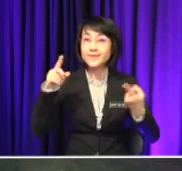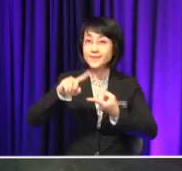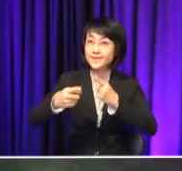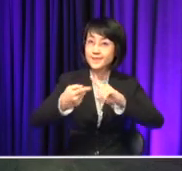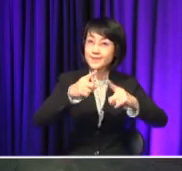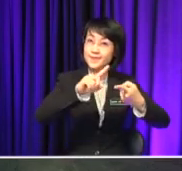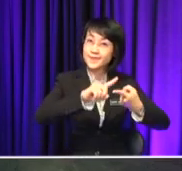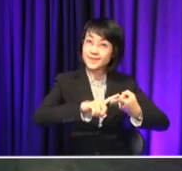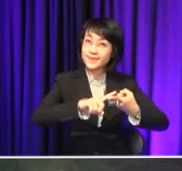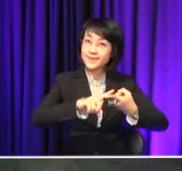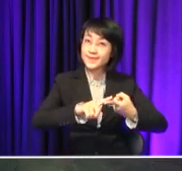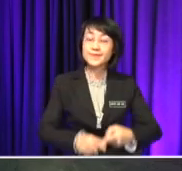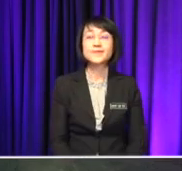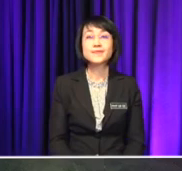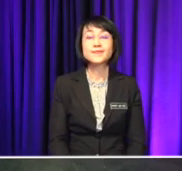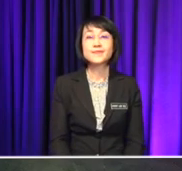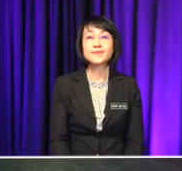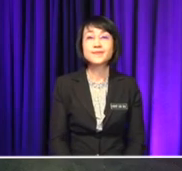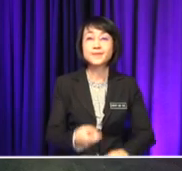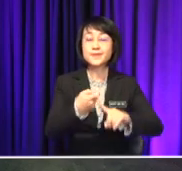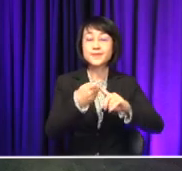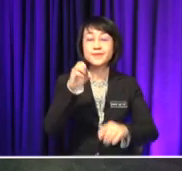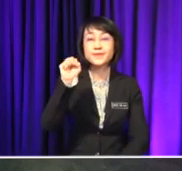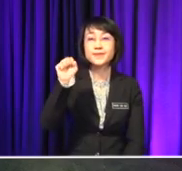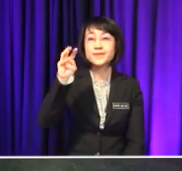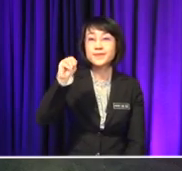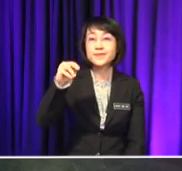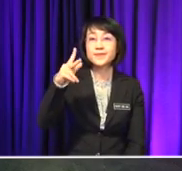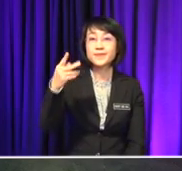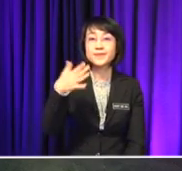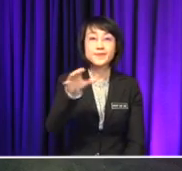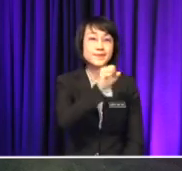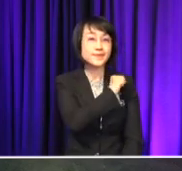katanya daripada SMK Ustaz lain aja betul semuanya